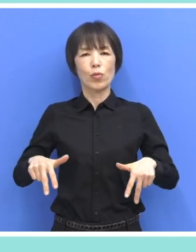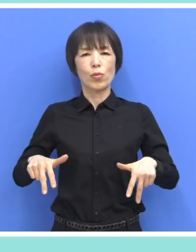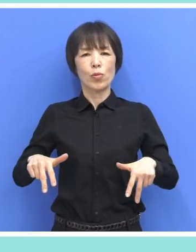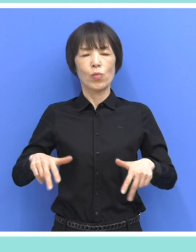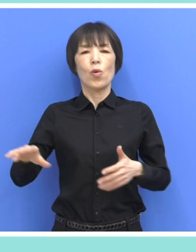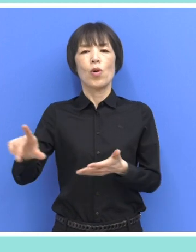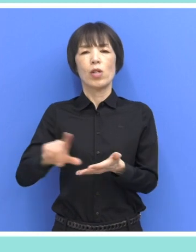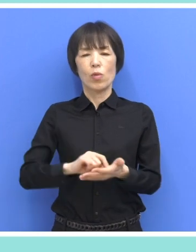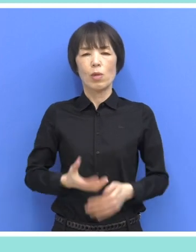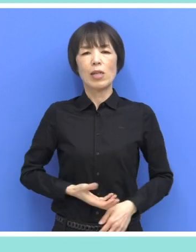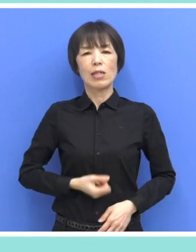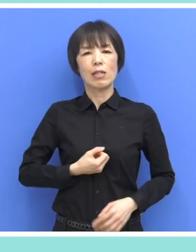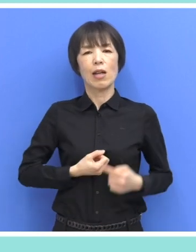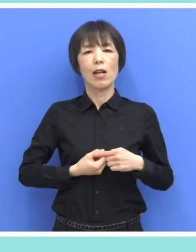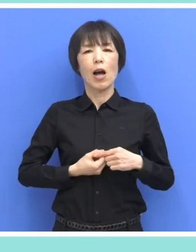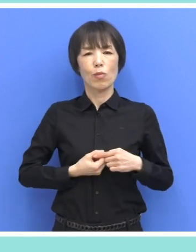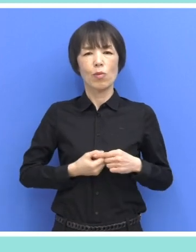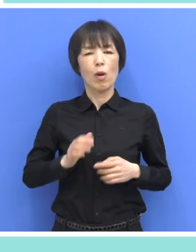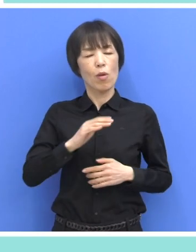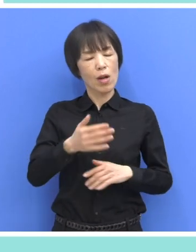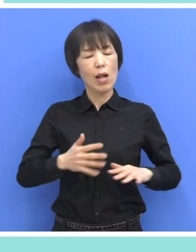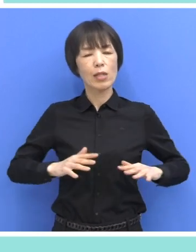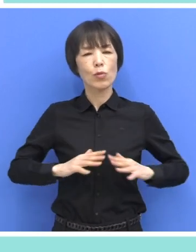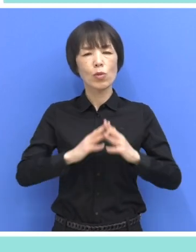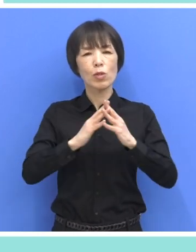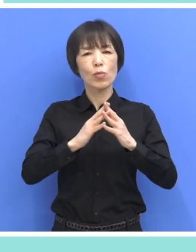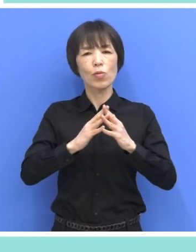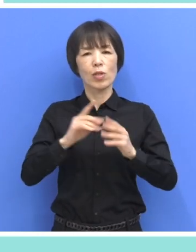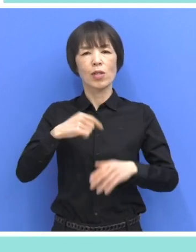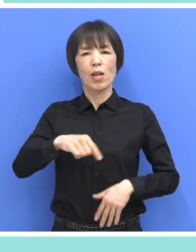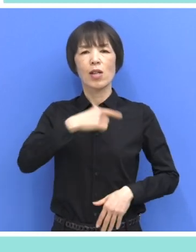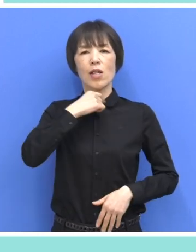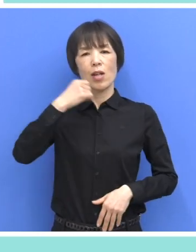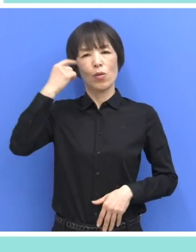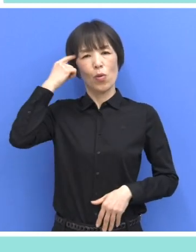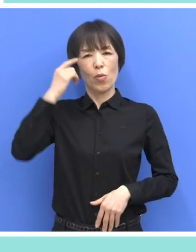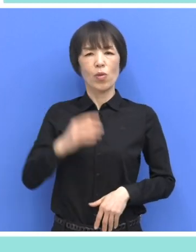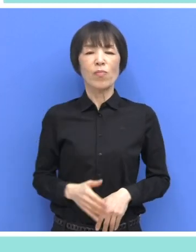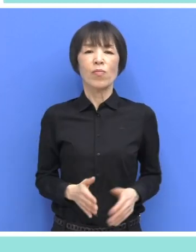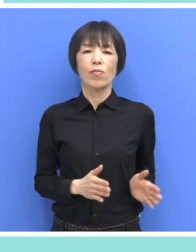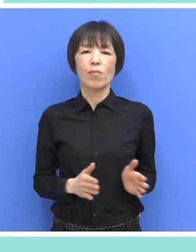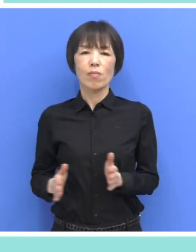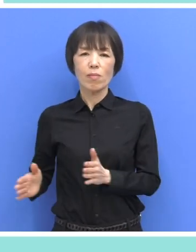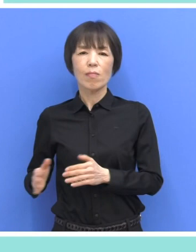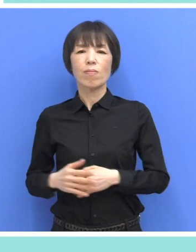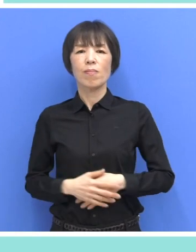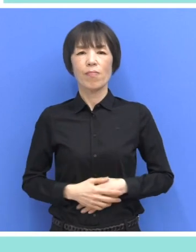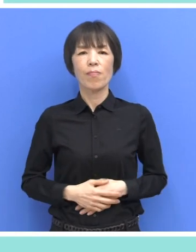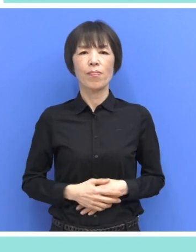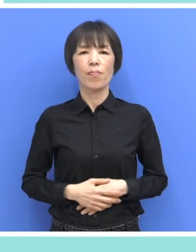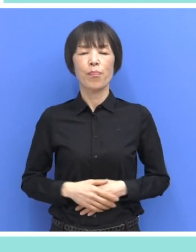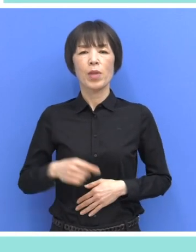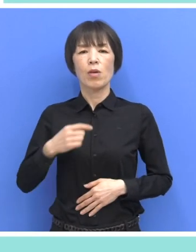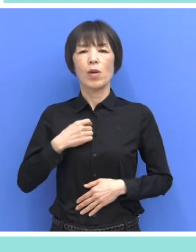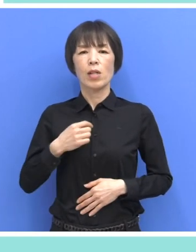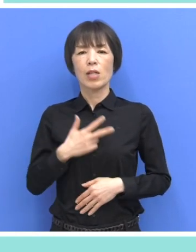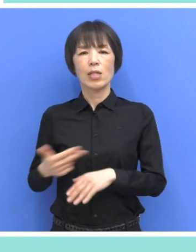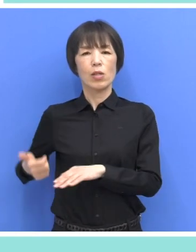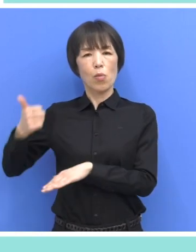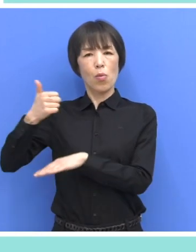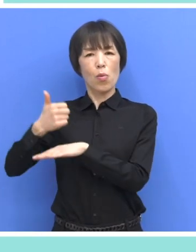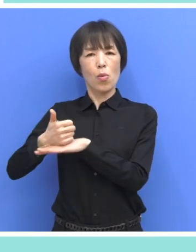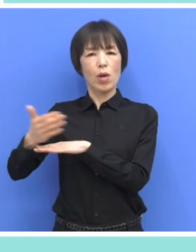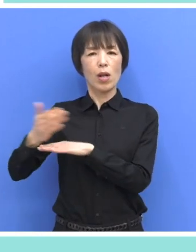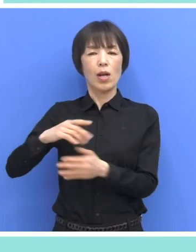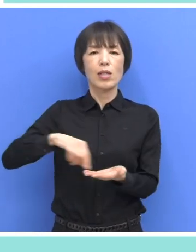につながるので、この仕組みを作っていく。で、例えばもっと発展的に言うと、ずっと私市長になってから